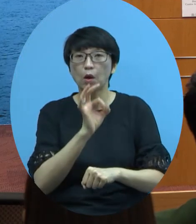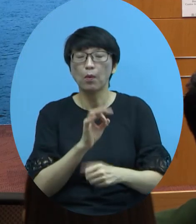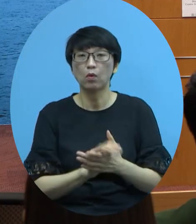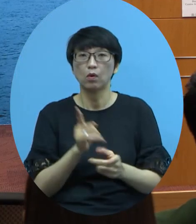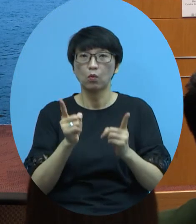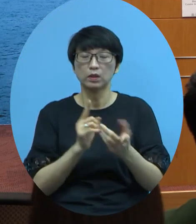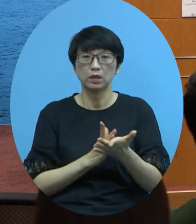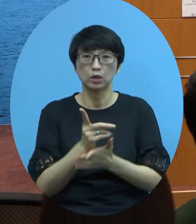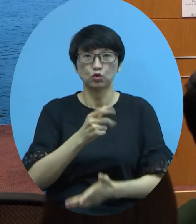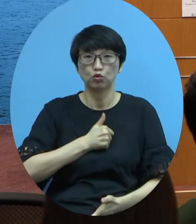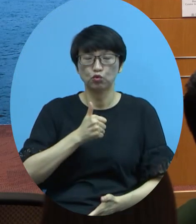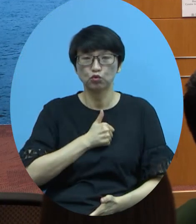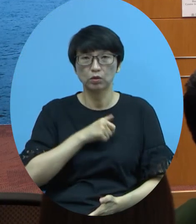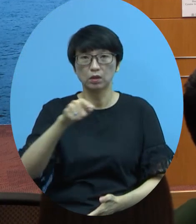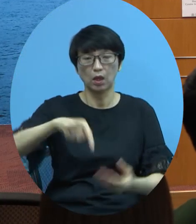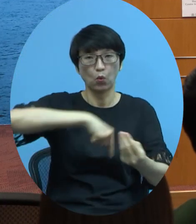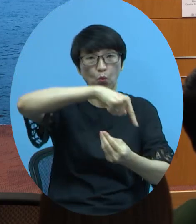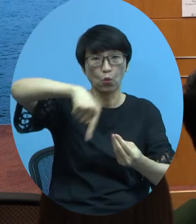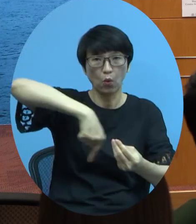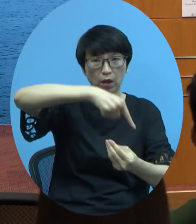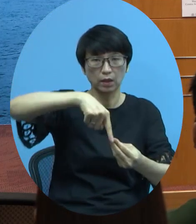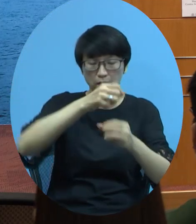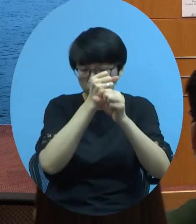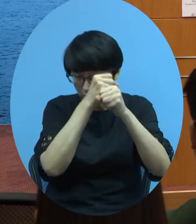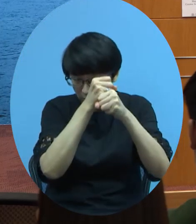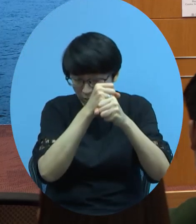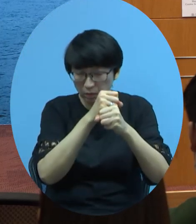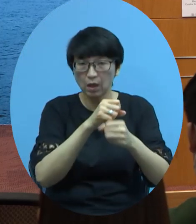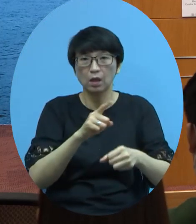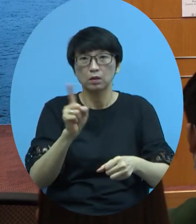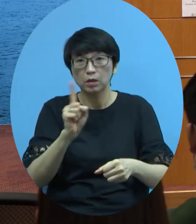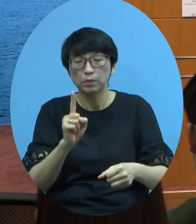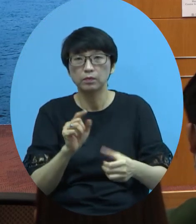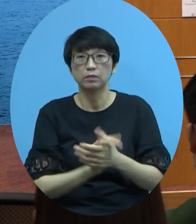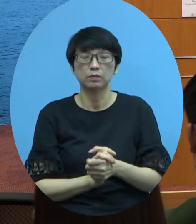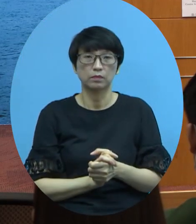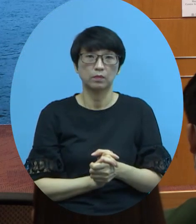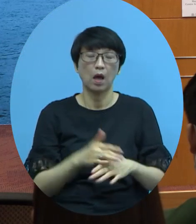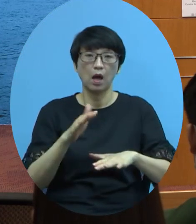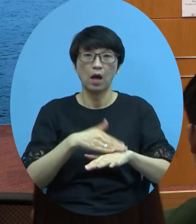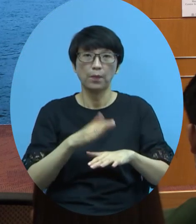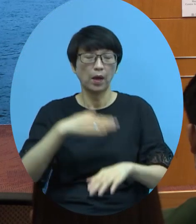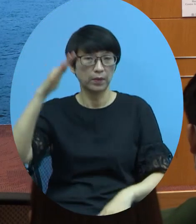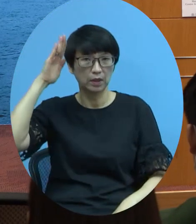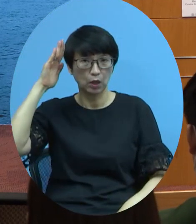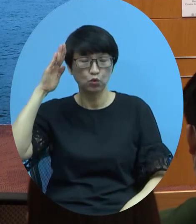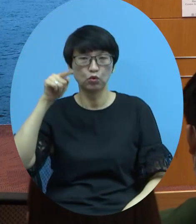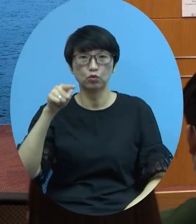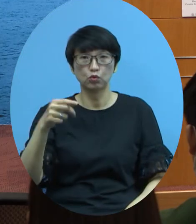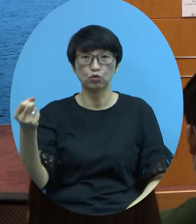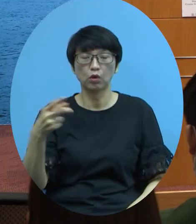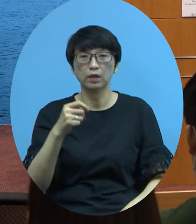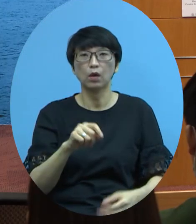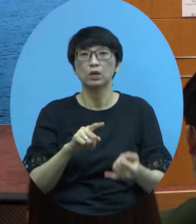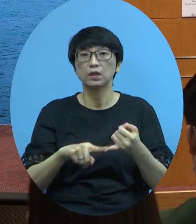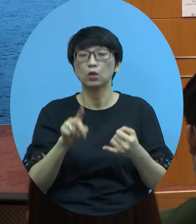派啲專家去即係拎啲環境樣本之類點樣處理？第二個問題關於警員，頭先就話未有進一步嘅結果啦，